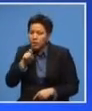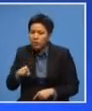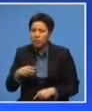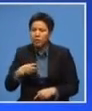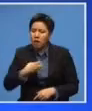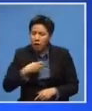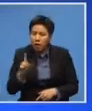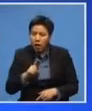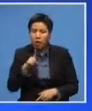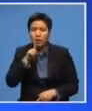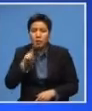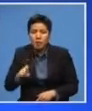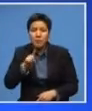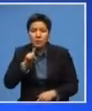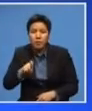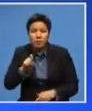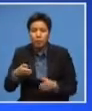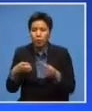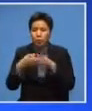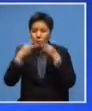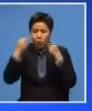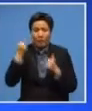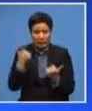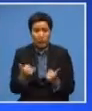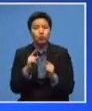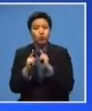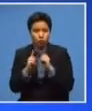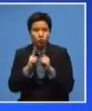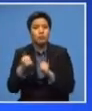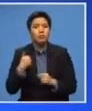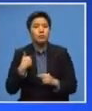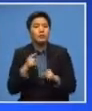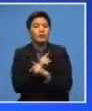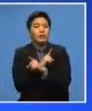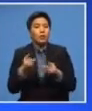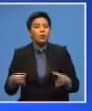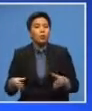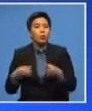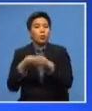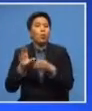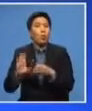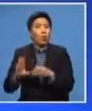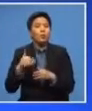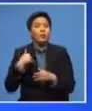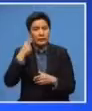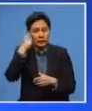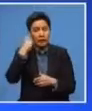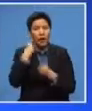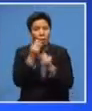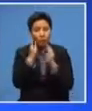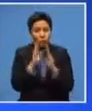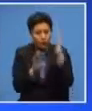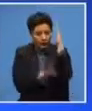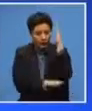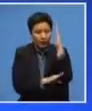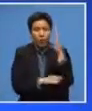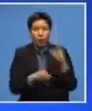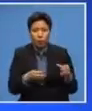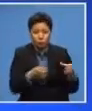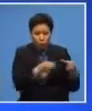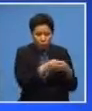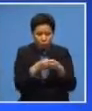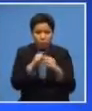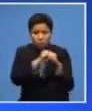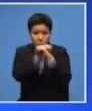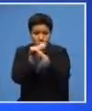ต้องการอะไรยังไงจะให้เราทำอะไรยังไงก็คุยกันอยู่นะครับในขณะนี้ก็อยากให้ประชาชนช่วยกันเฝ้าระวังรวมกลุ่มกันอ